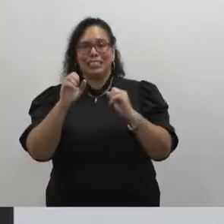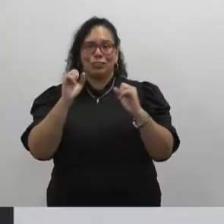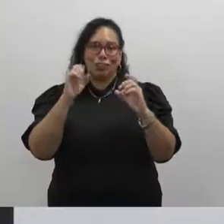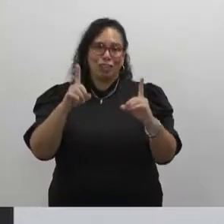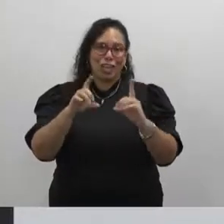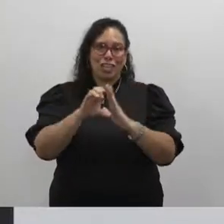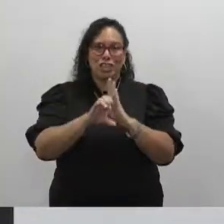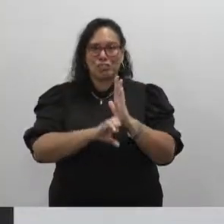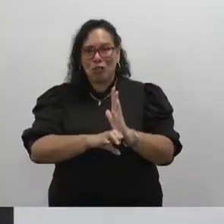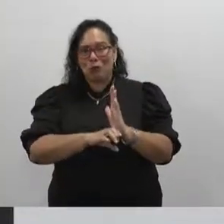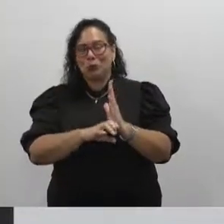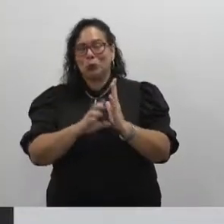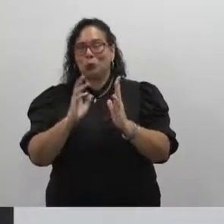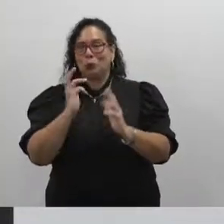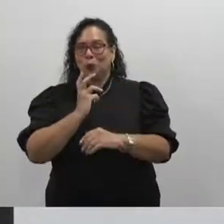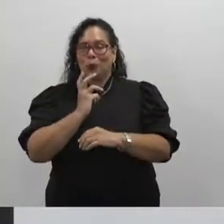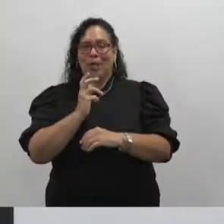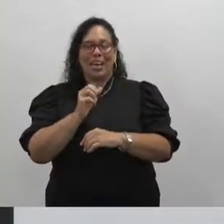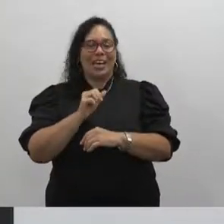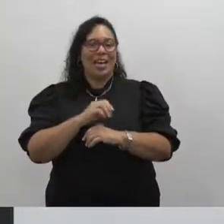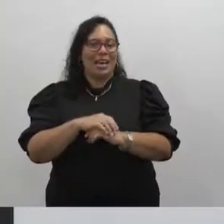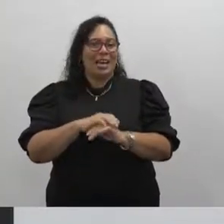ដំណោះស្រាយនឹងសិន